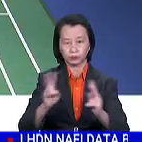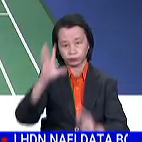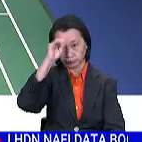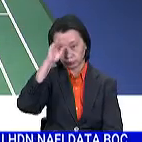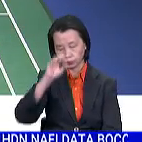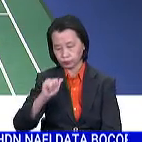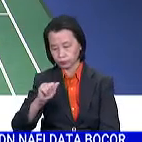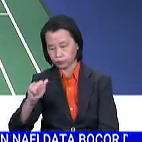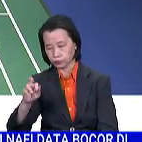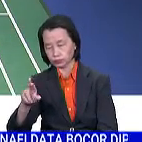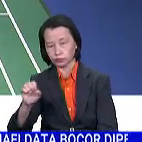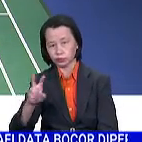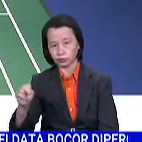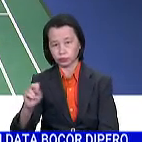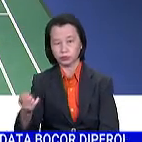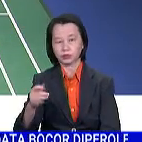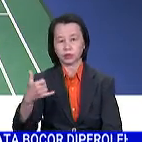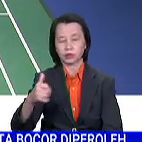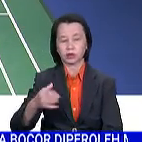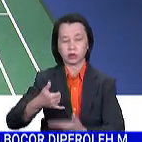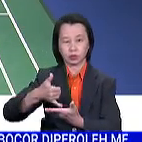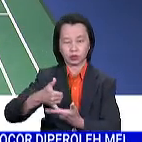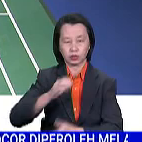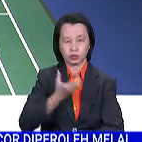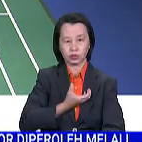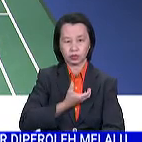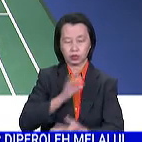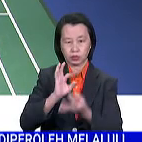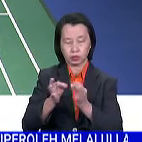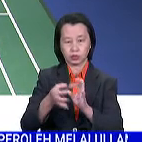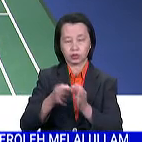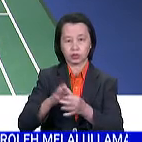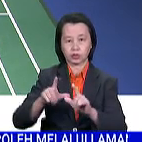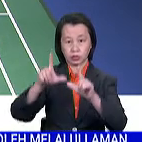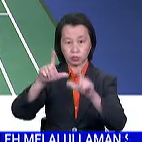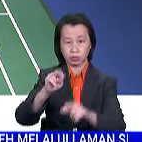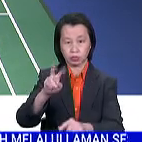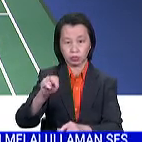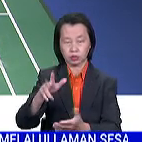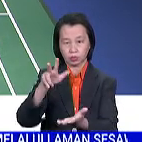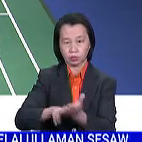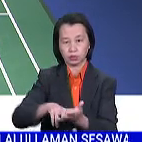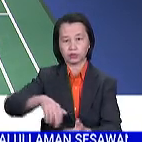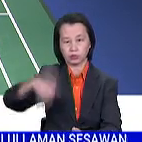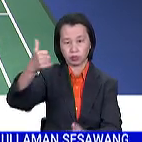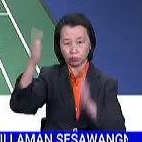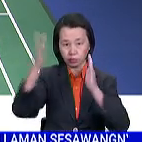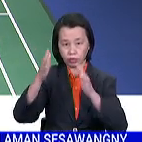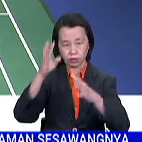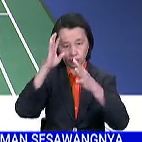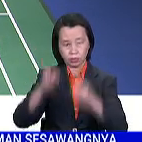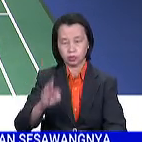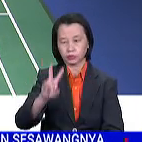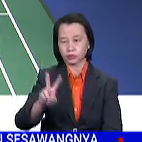negara RIS yoohui yang juga pemenang tingkat Gangsa sukan olimpik Tokyo 2020 mengesahkan kembangkan Rizkia dengan